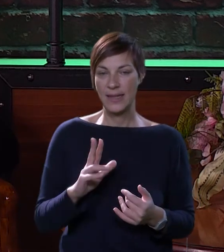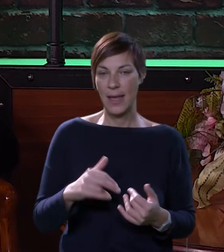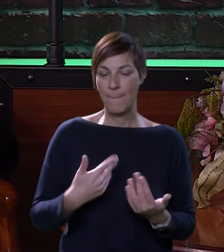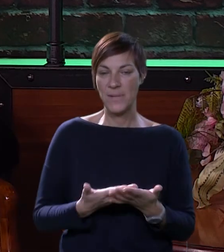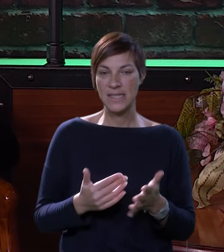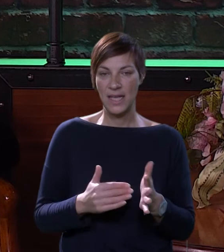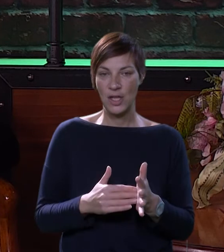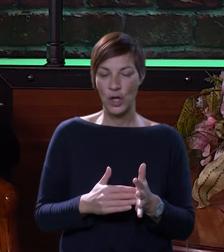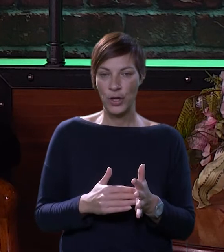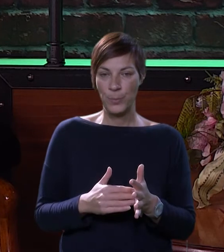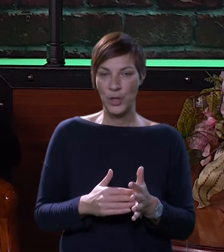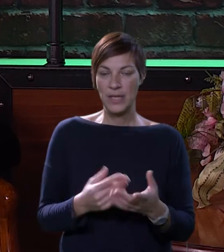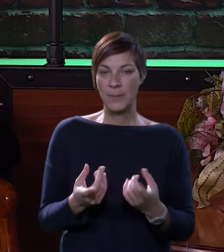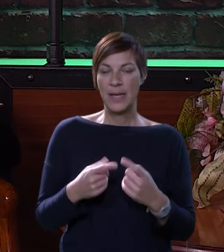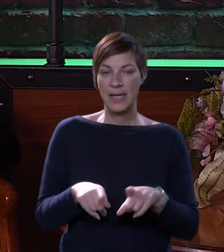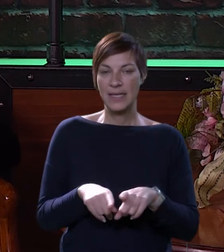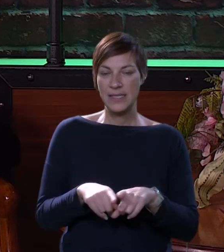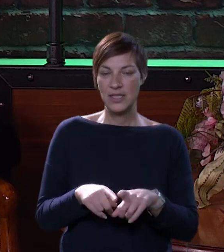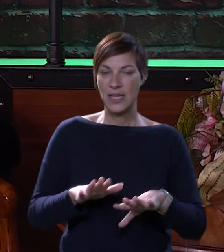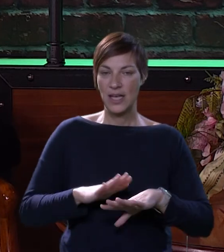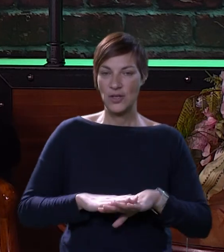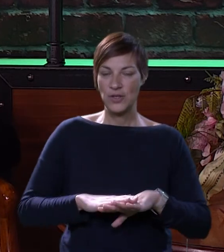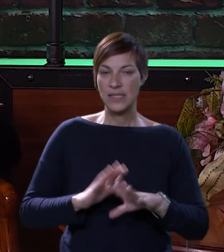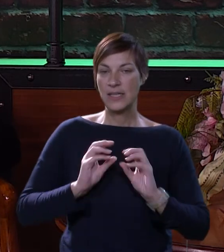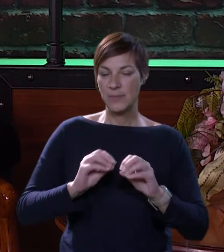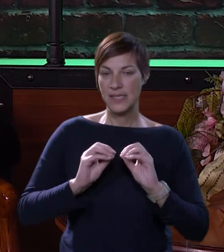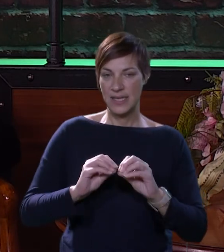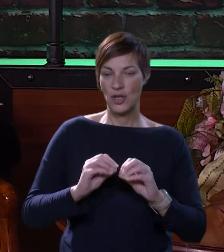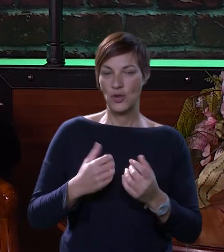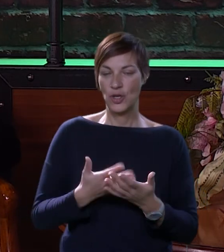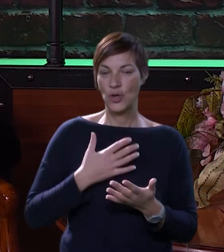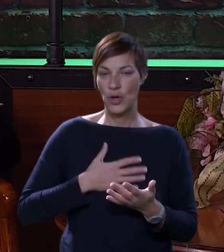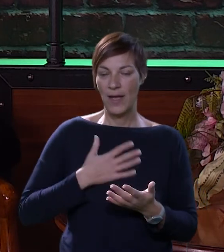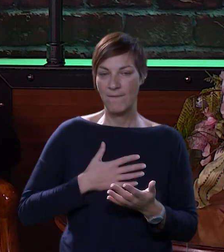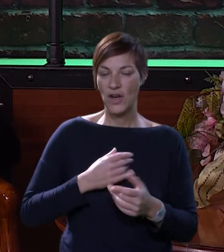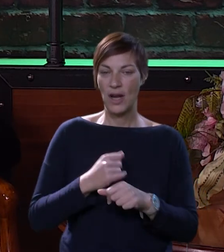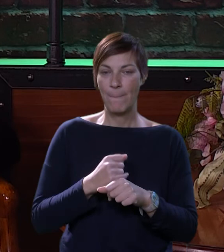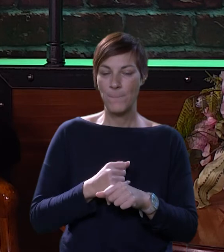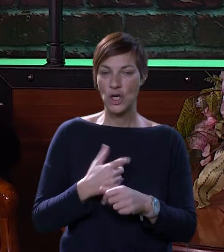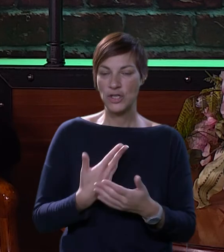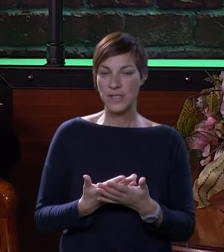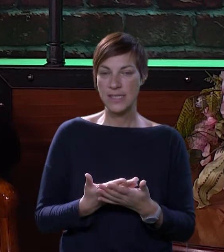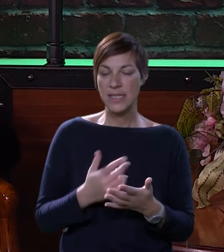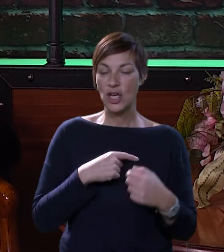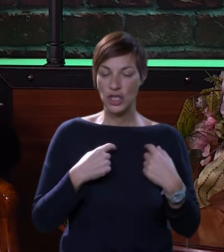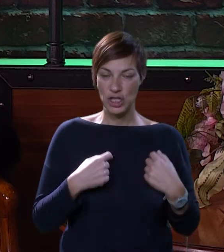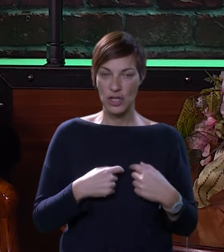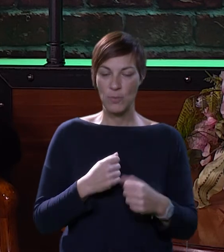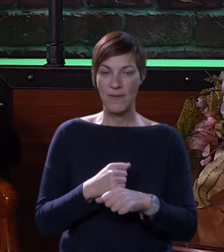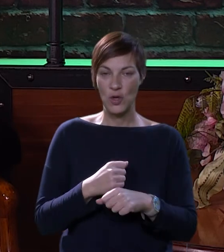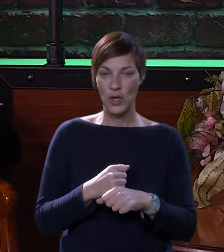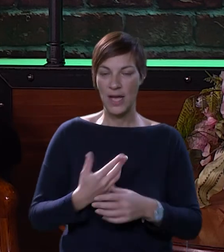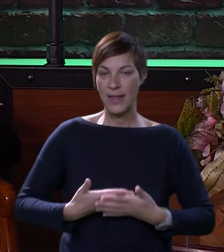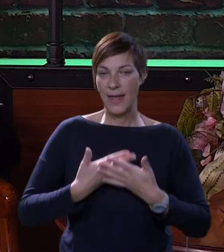ima za to potrebe. Ali isto tako oslanjam se na odgojitelje koji zaista vole svoj posao, rade svoj posao s ljubavlju